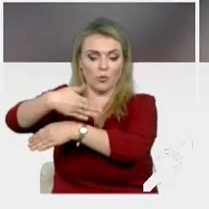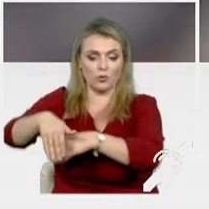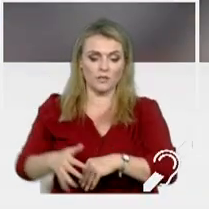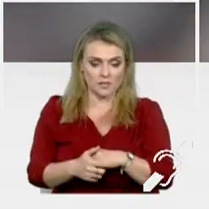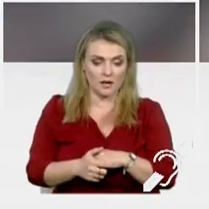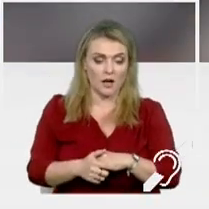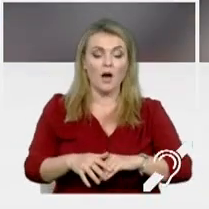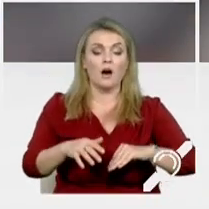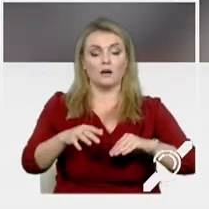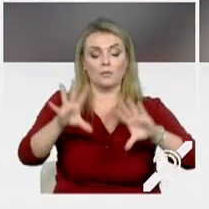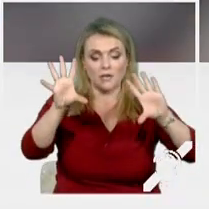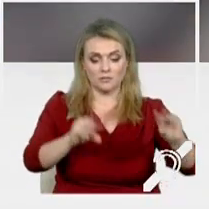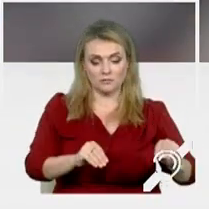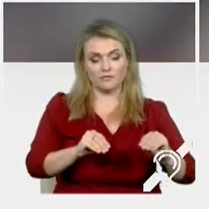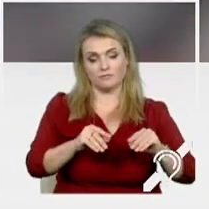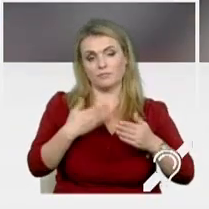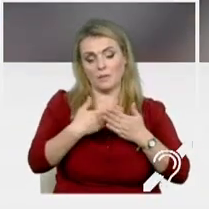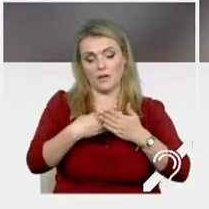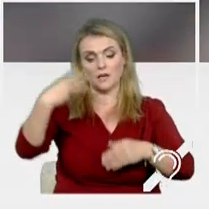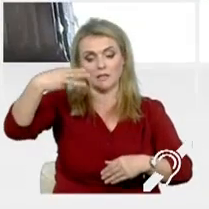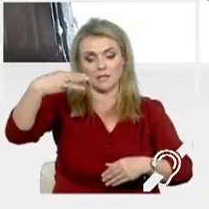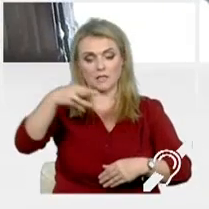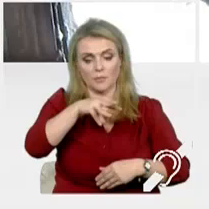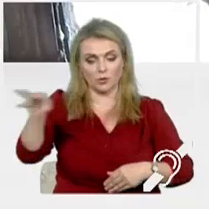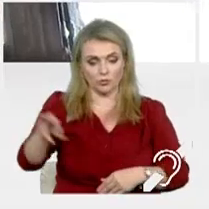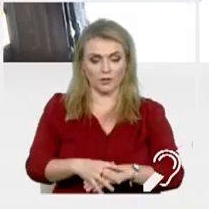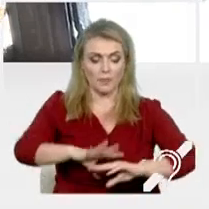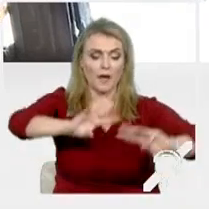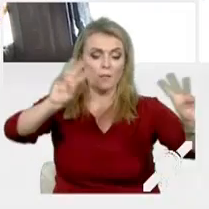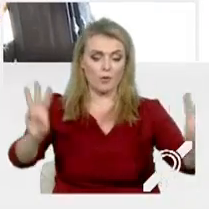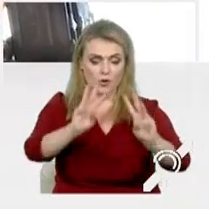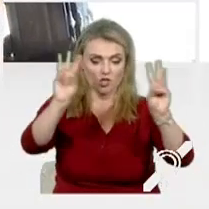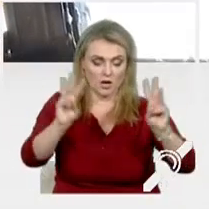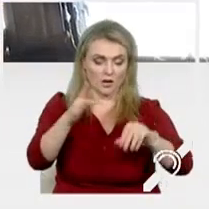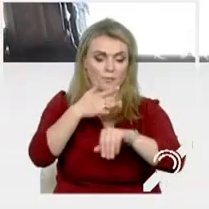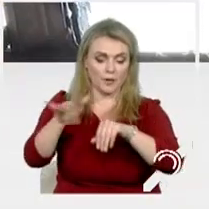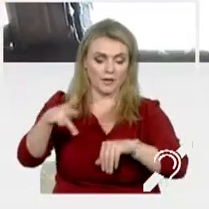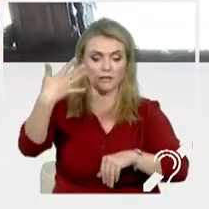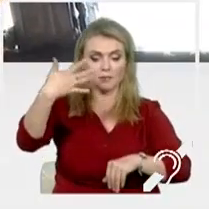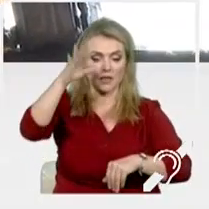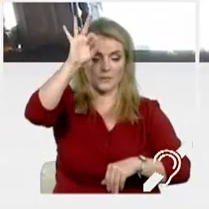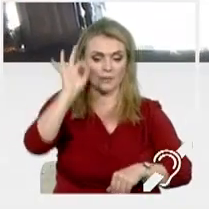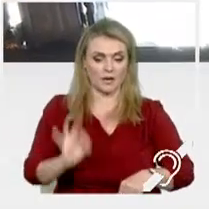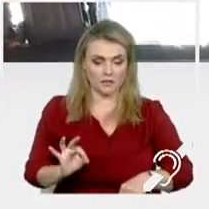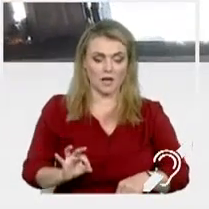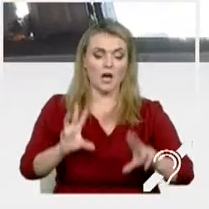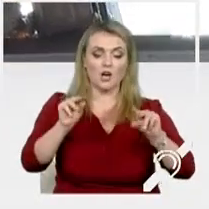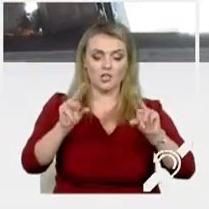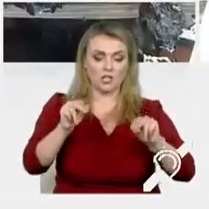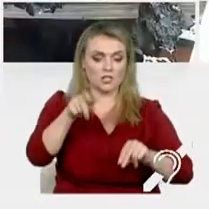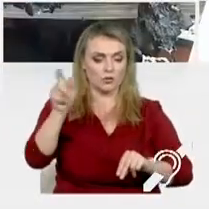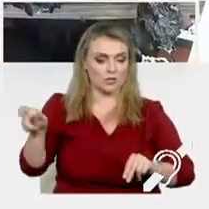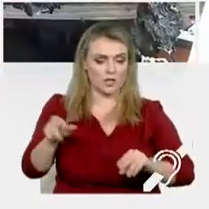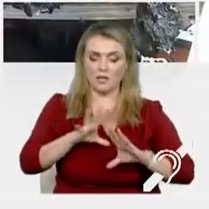în aproximativ o jumătate de oră. Flăcările au mistuit jumătate din mansardă, dar, din fericire, nu s-au înregistrat